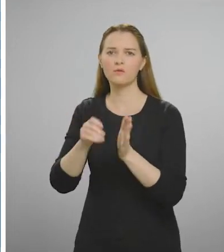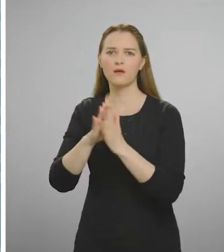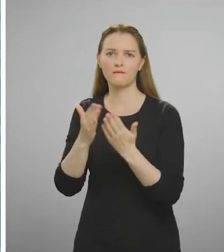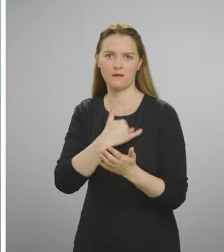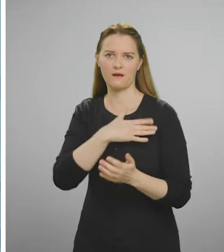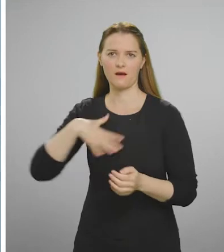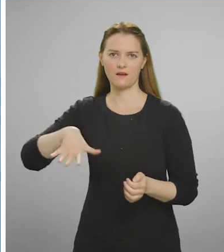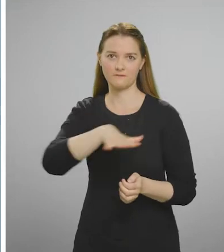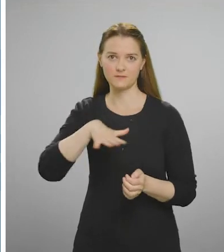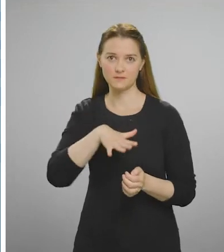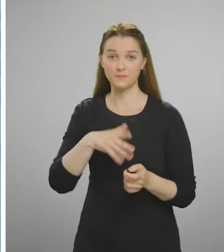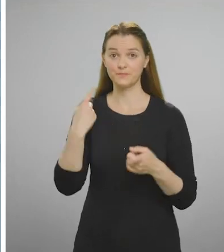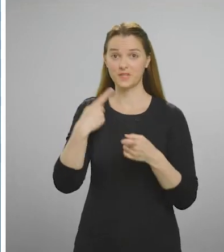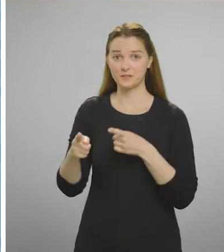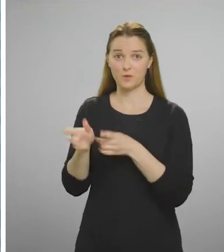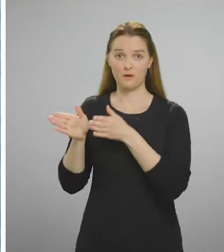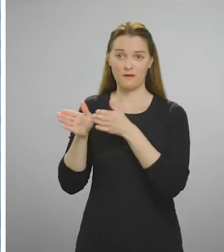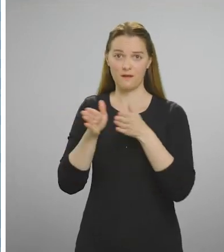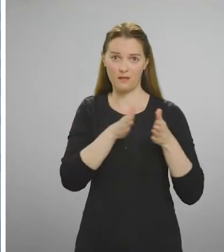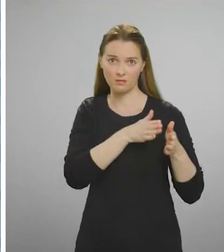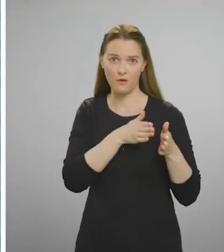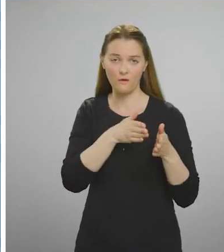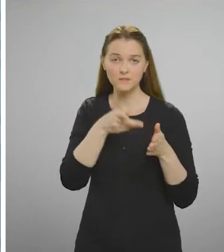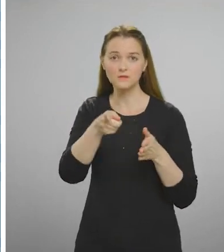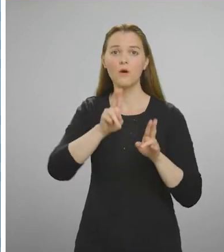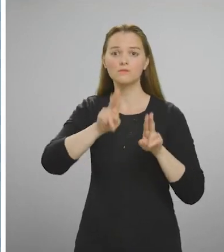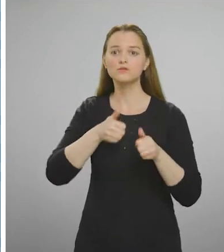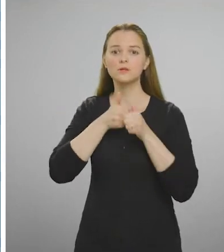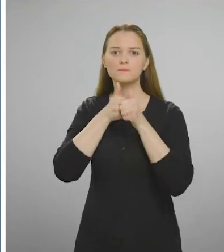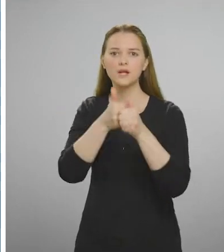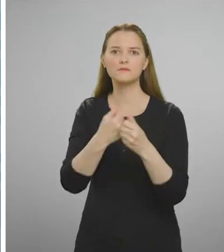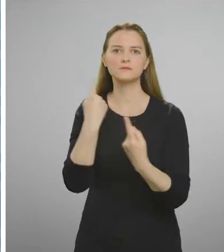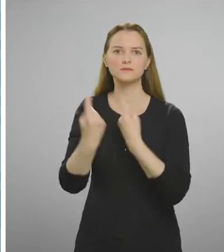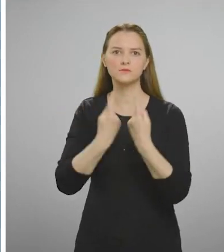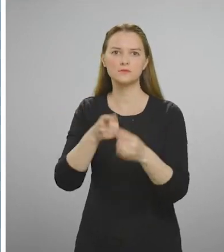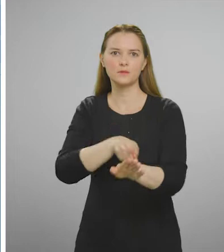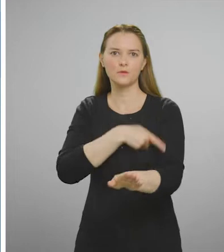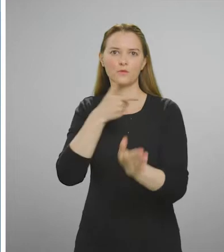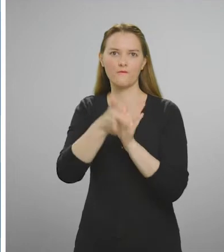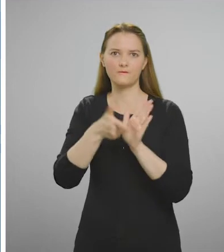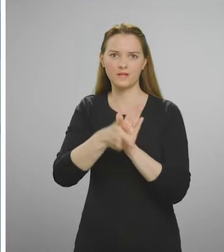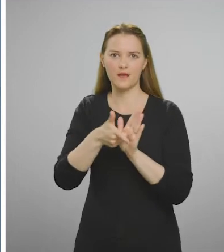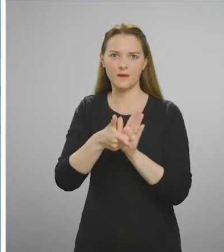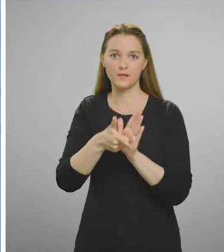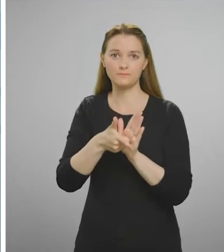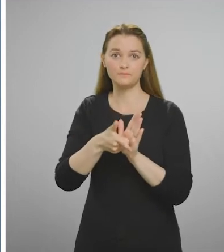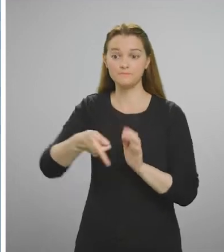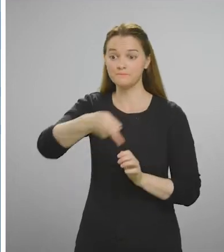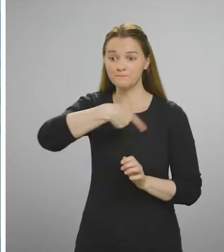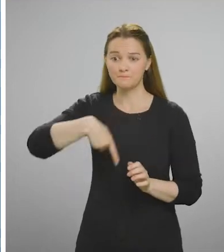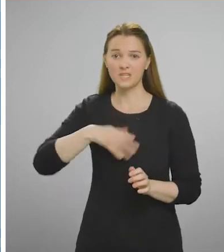među hrvatskim stanovništvom. Zahvaljujući kontinuitetu, omogućava praćenje trendova kroz dulje vremensko